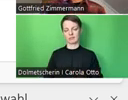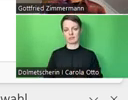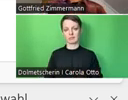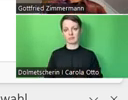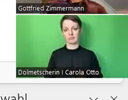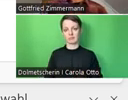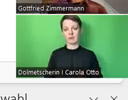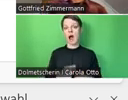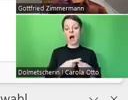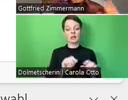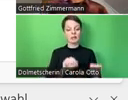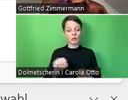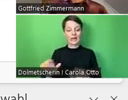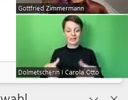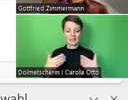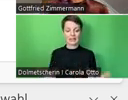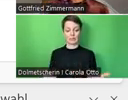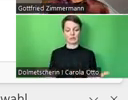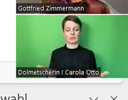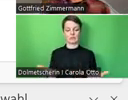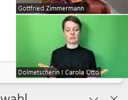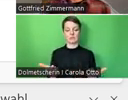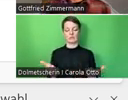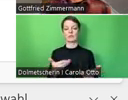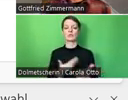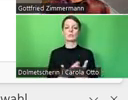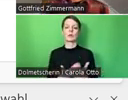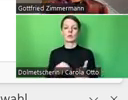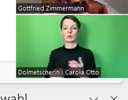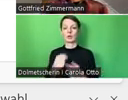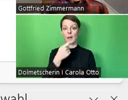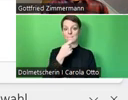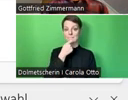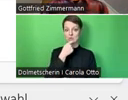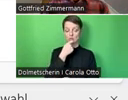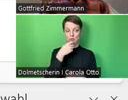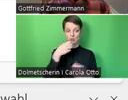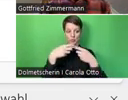andere Möglichkeiten, sowas einzustellen. Ich zeige halt eine über das Menü.